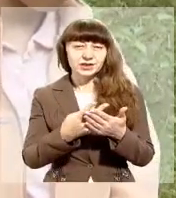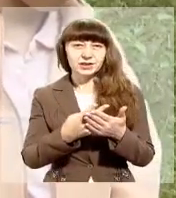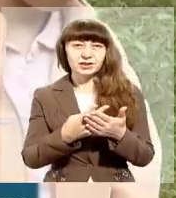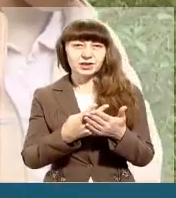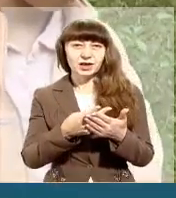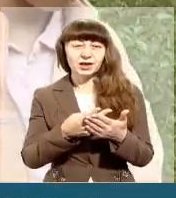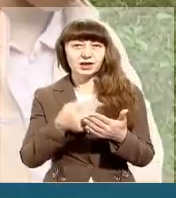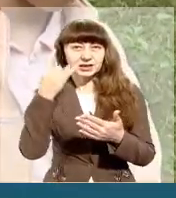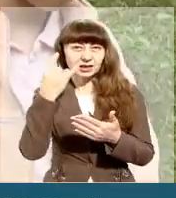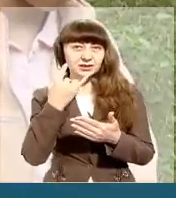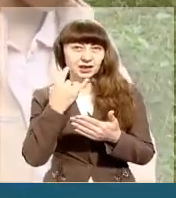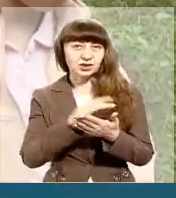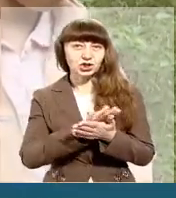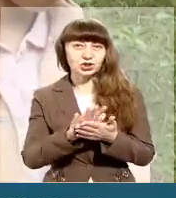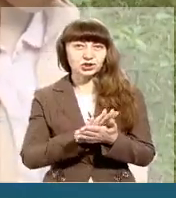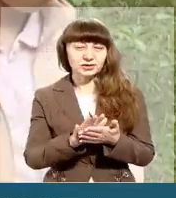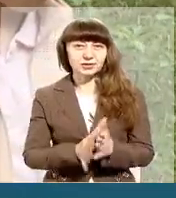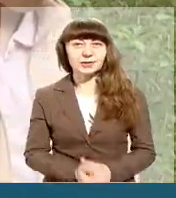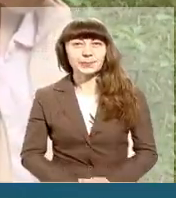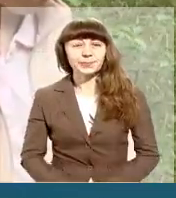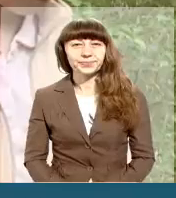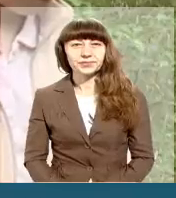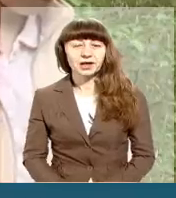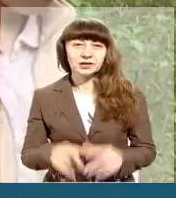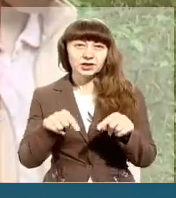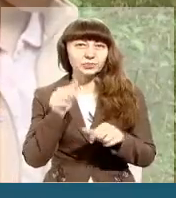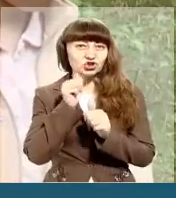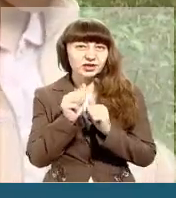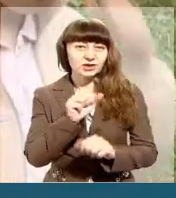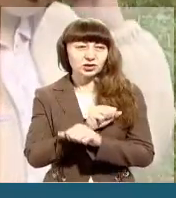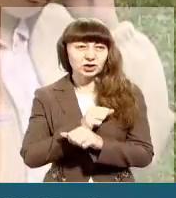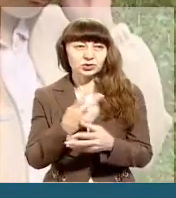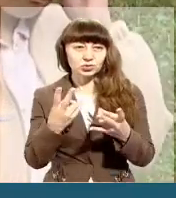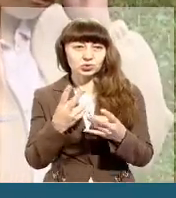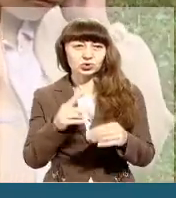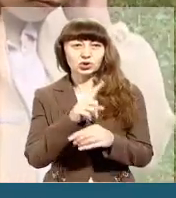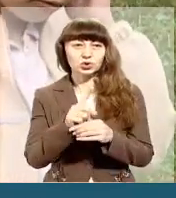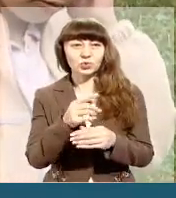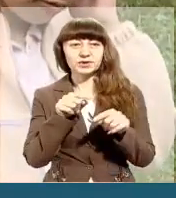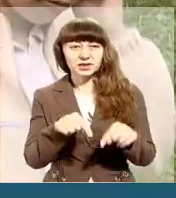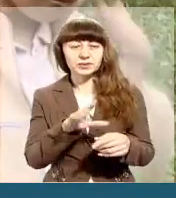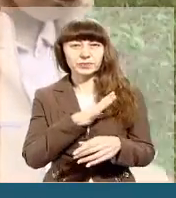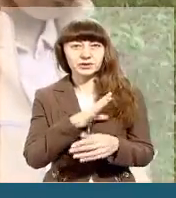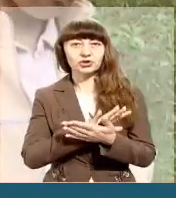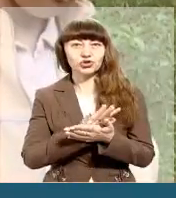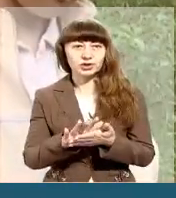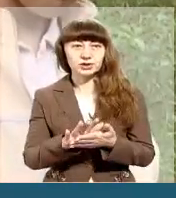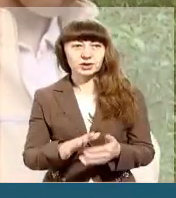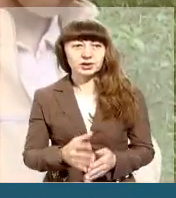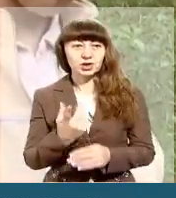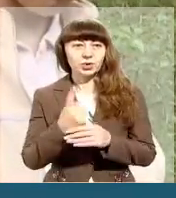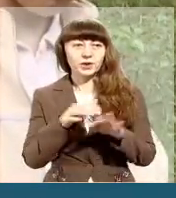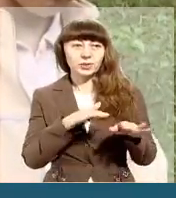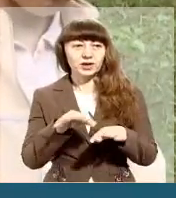демалатын болғандықтан, ортамызды таза ұстауға өз үлесімізді қосу үшін келіп тұрған жайымыз бар. Акцияға екі қызымды да алып келіп отырым. Әр